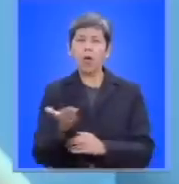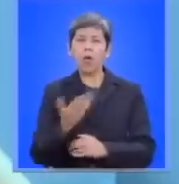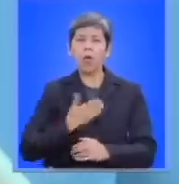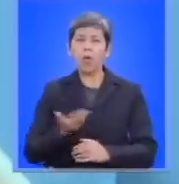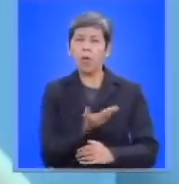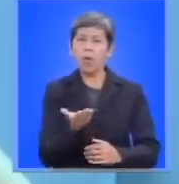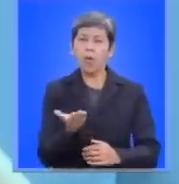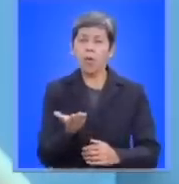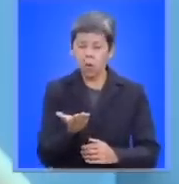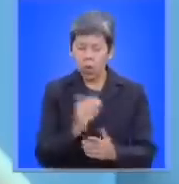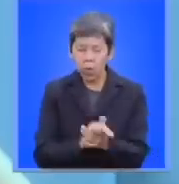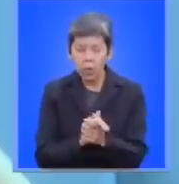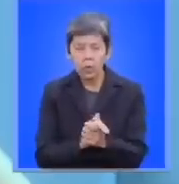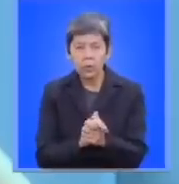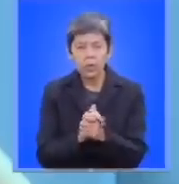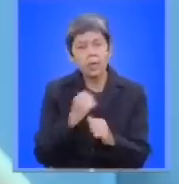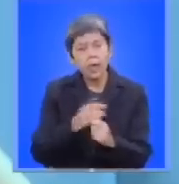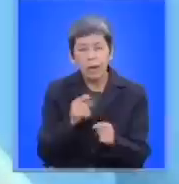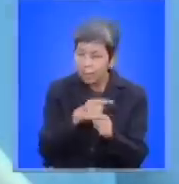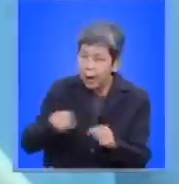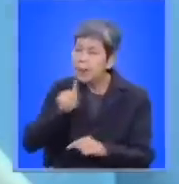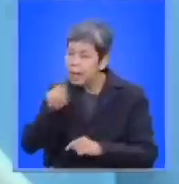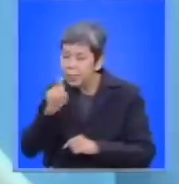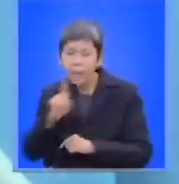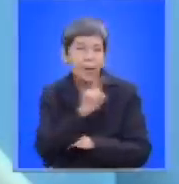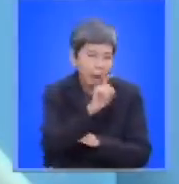ให้แยกวงกันไปสัมภาษณ์ได้นะครับ